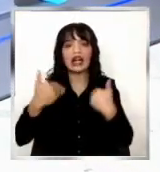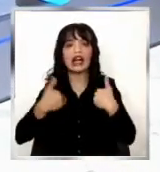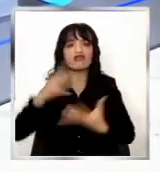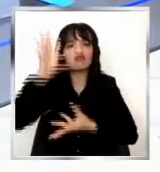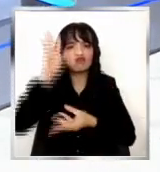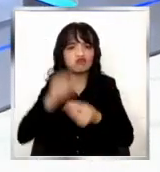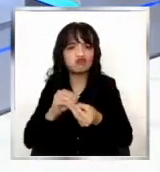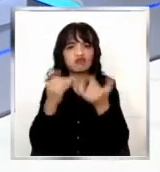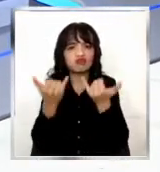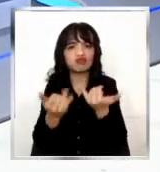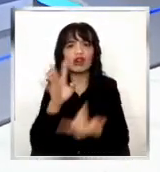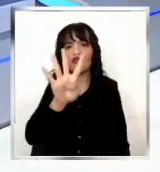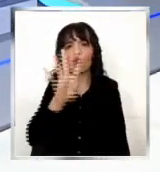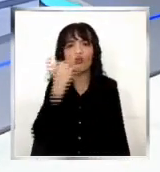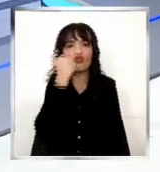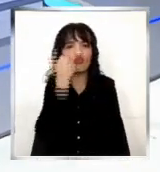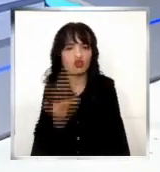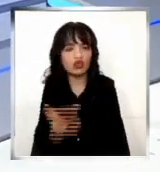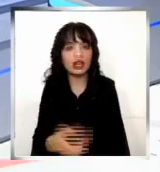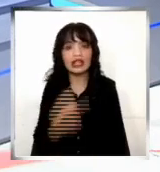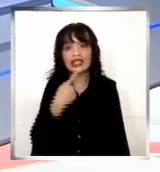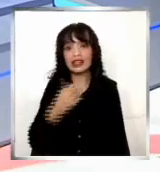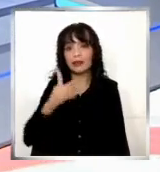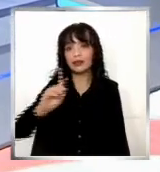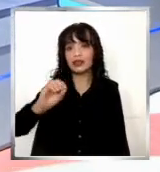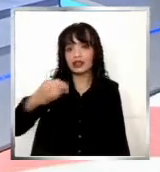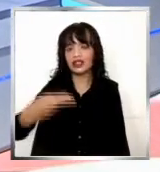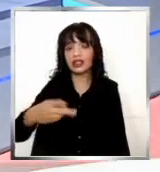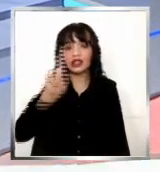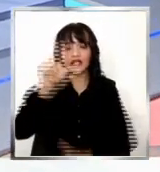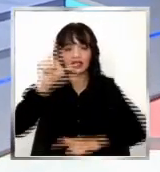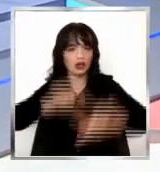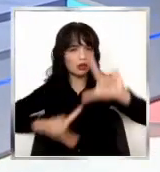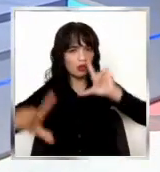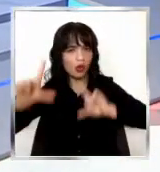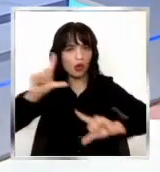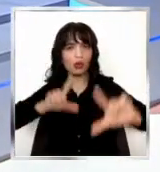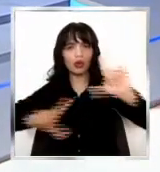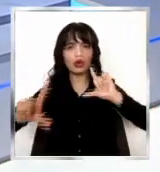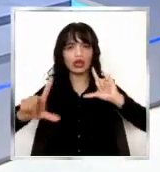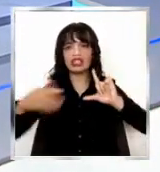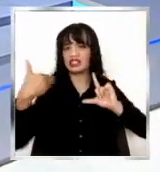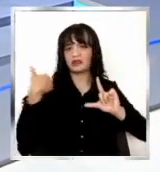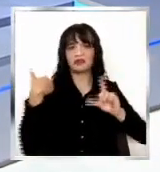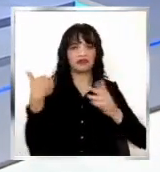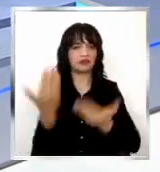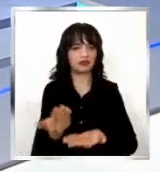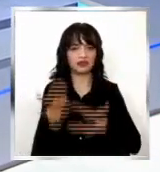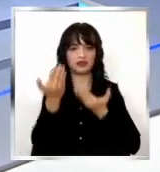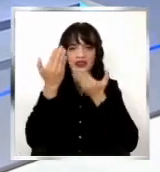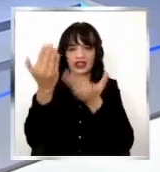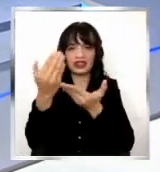araw. Ayon sa DOH, isang laboratorio lang ang hindi nakapagsumiti ng kanilang datos.